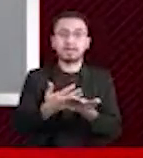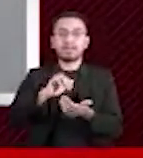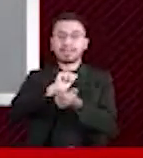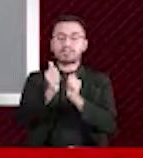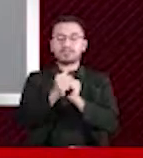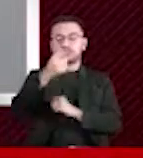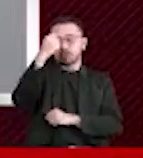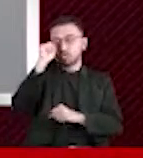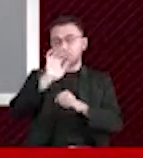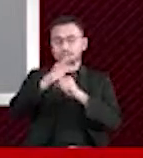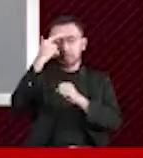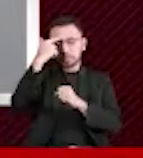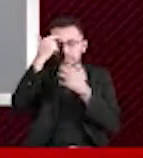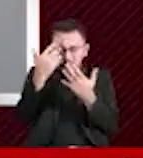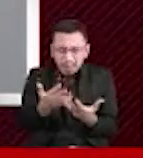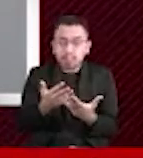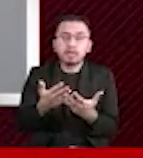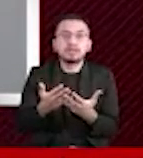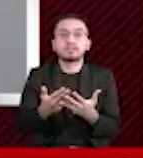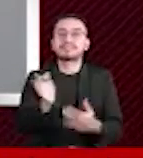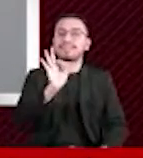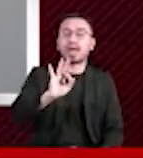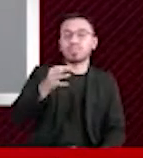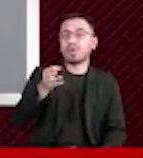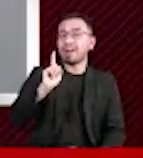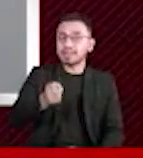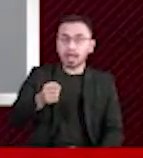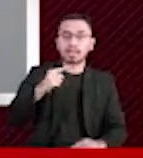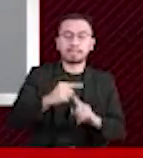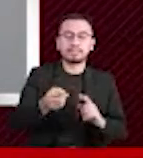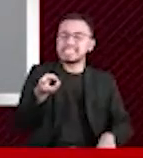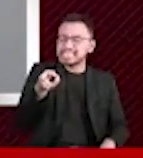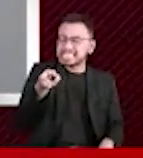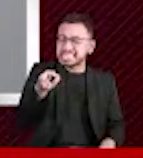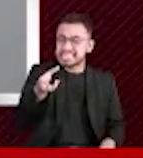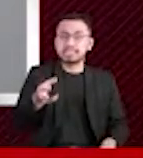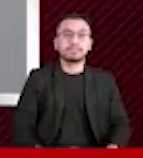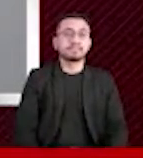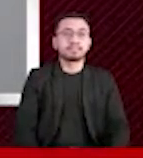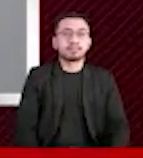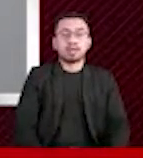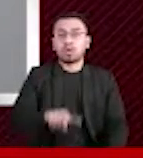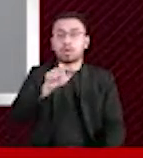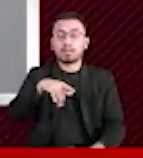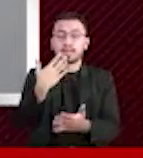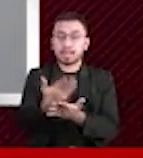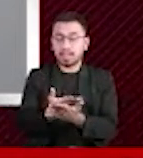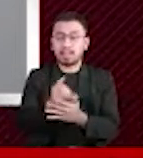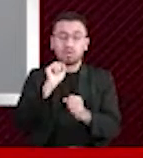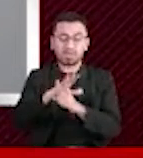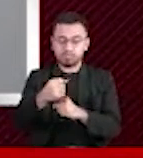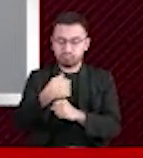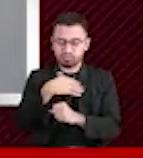jumlah menurun yang menurut kecil menjumlah yang di rumah sakit juga mengecil dan yang meninggal juga kecil jadi kalau